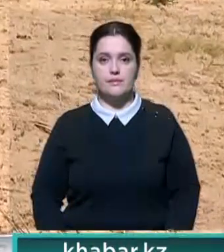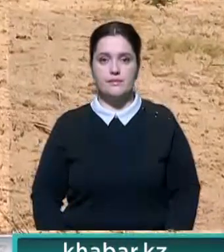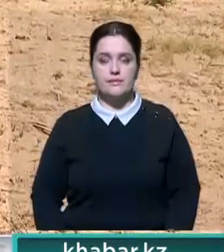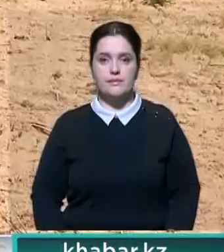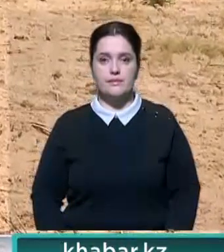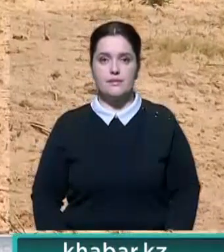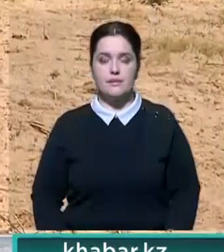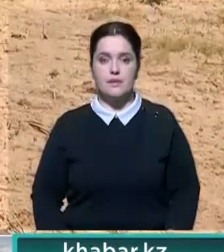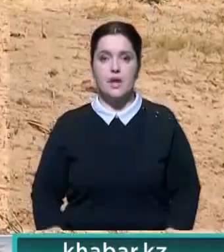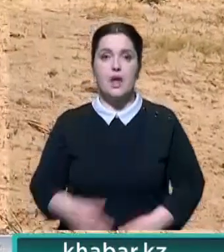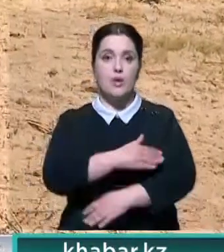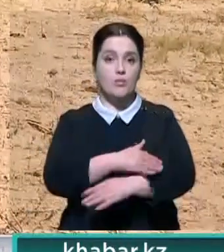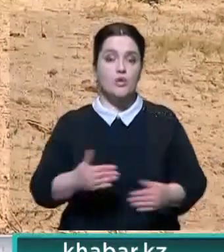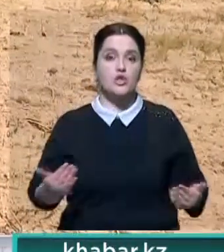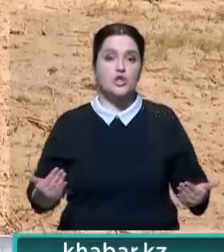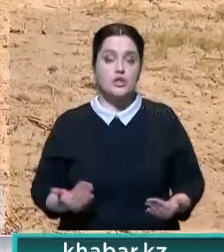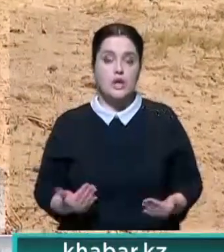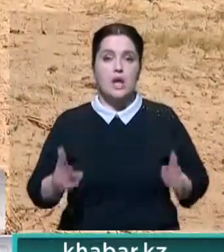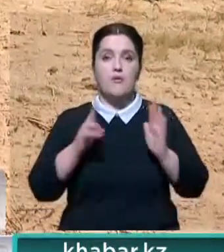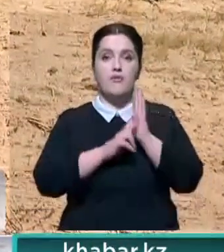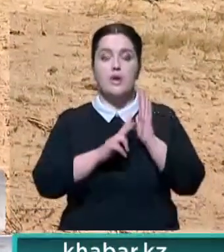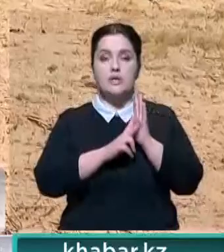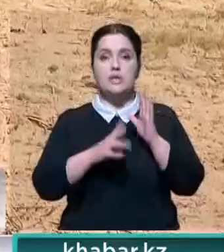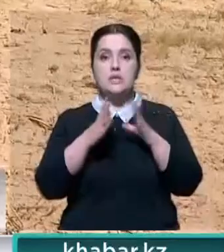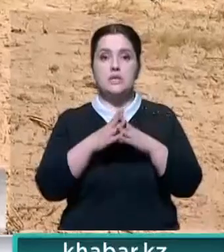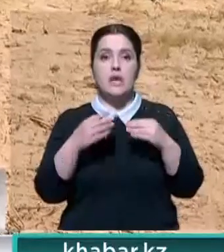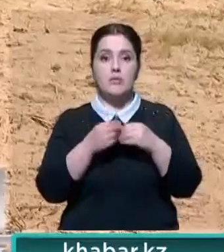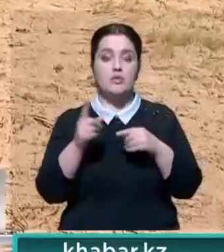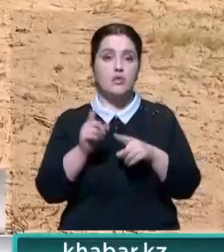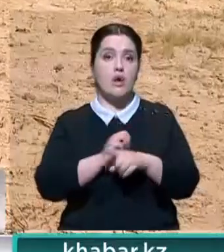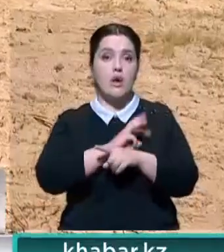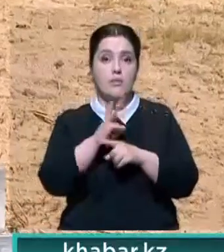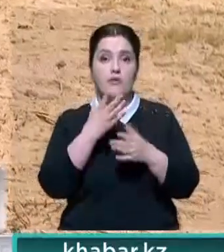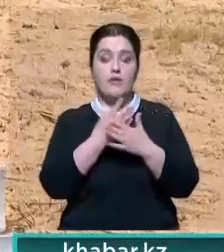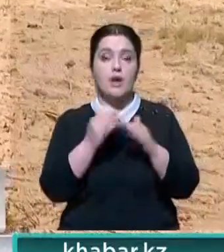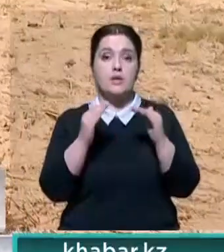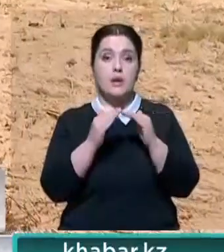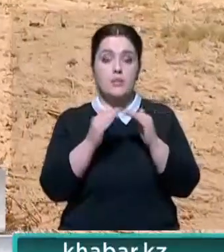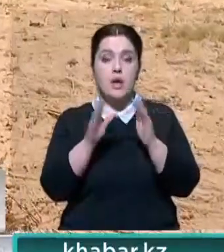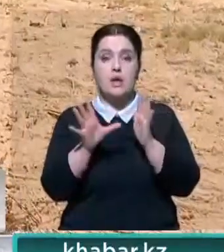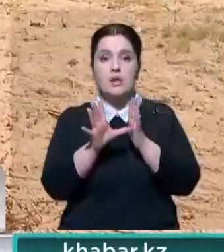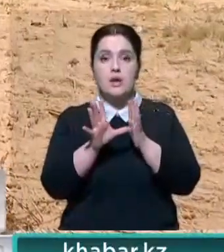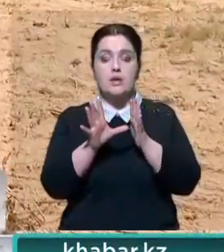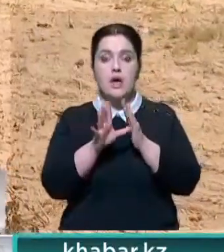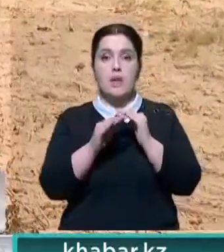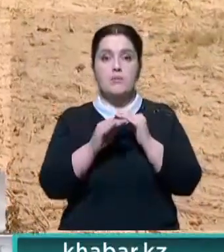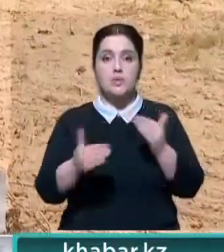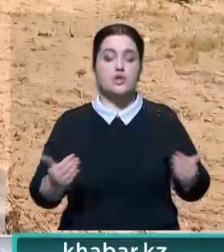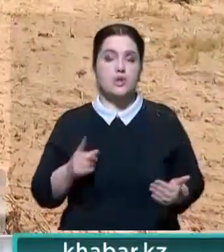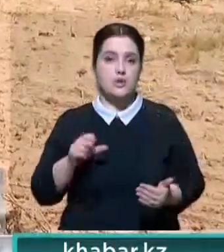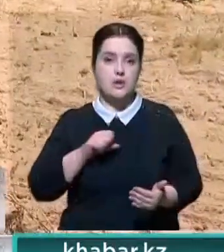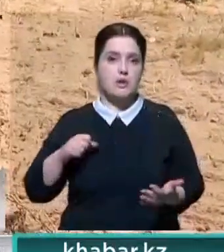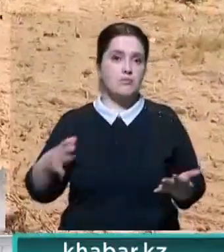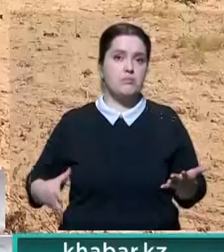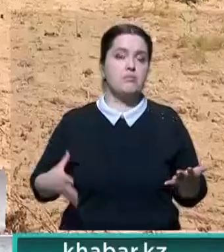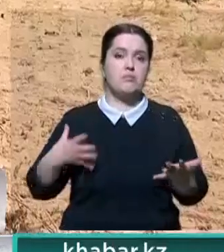По улице Жасалаш проживает около 80 семей. Чтобы хоть как-то обеспечить свои дома электричеством, местные жители за свой счет